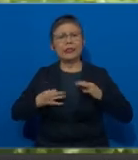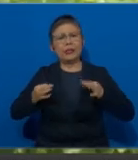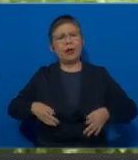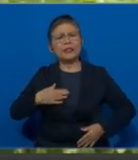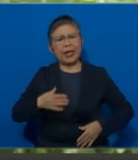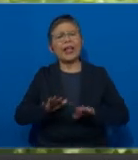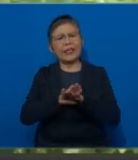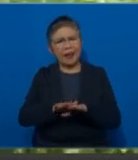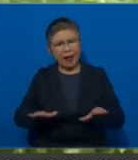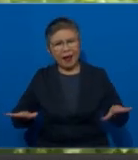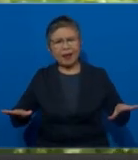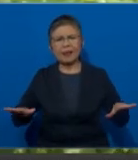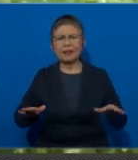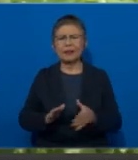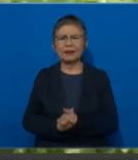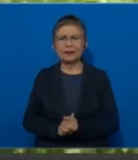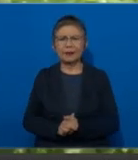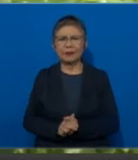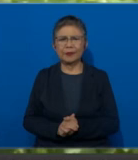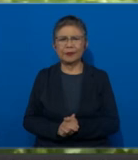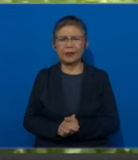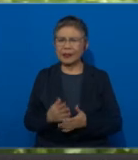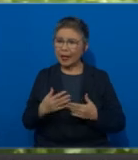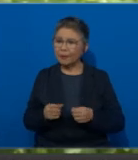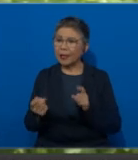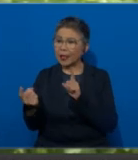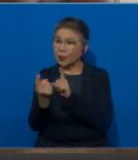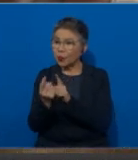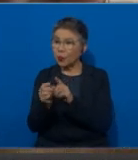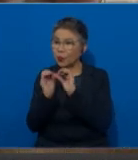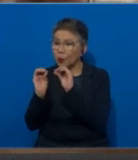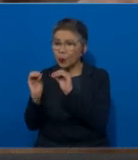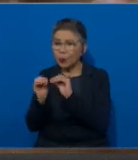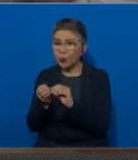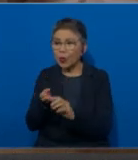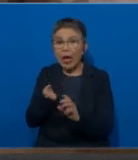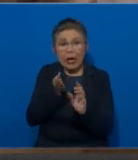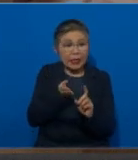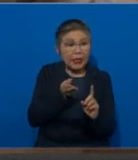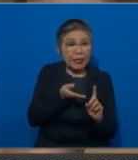Selesai, sama juga saya, apalagi pasien gitu, Pak, ya. Enak gitu saya, Pak, setelah.